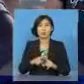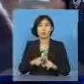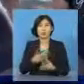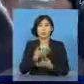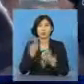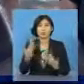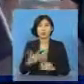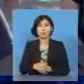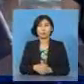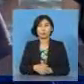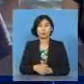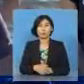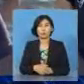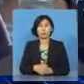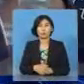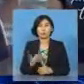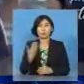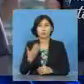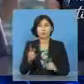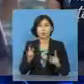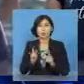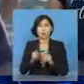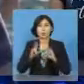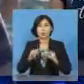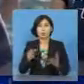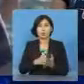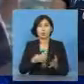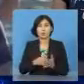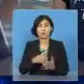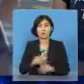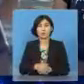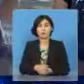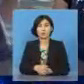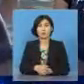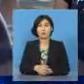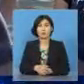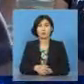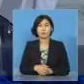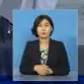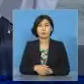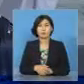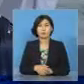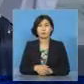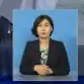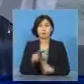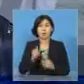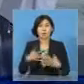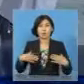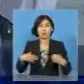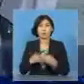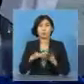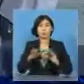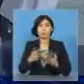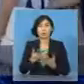үлгере алмайды, оларда жынағы қабылдайтын, я мұғалім жетіспейді, я тағы да жетіспейді. Әр отбасының әлеуметтік